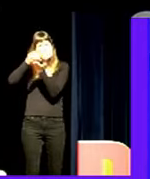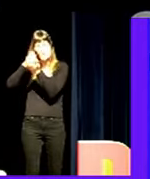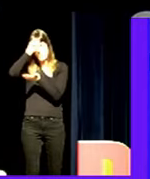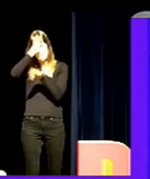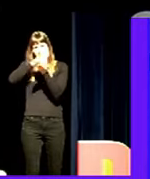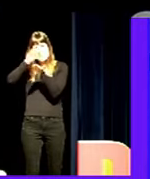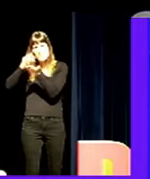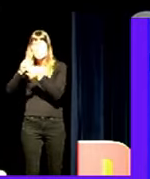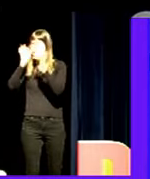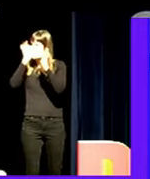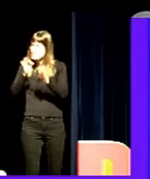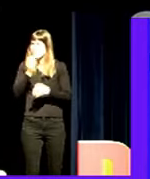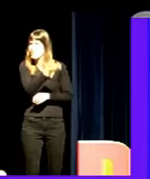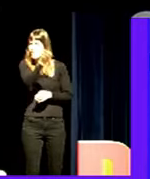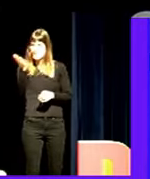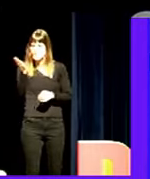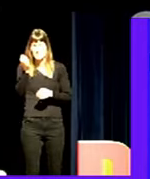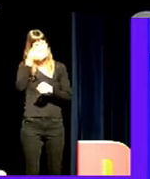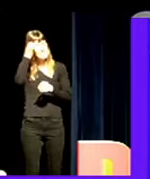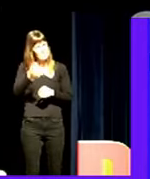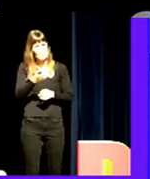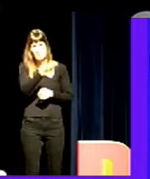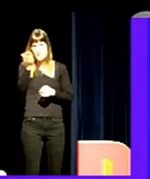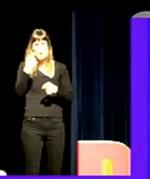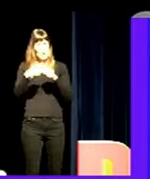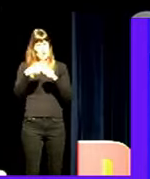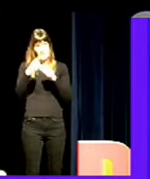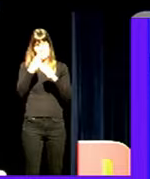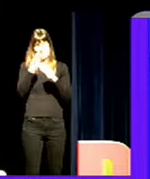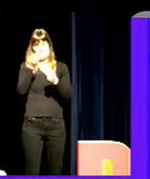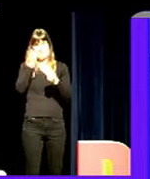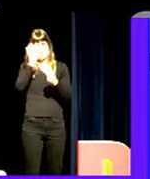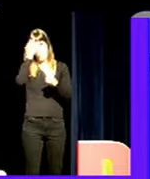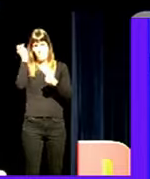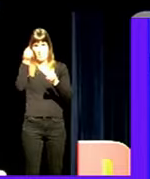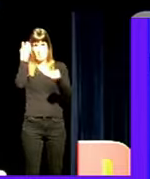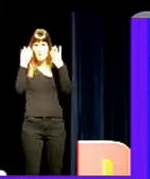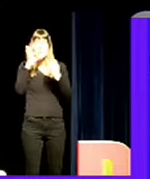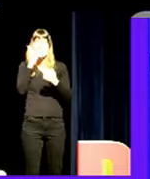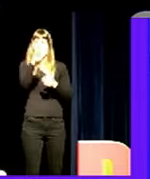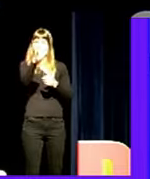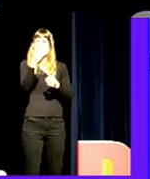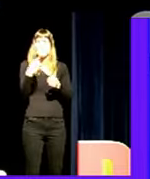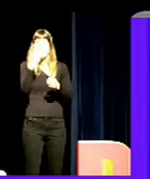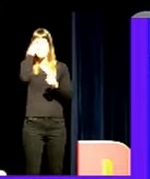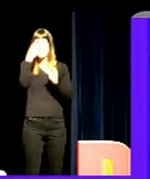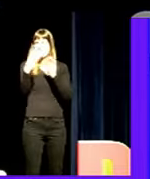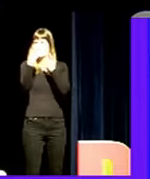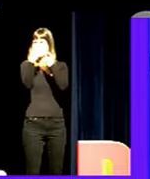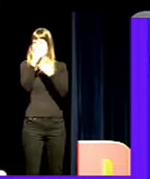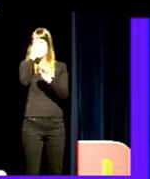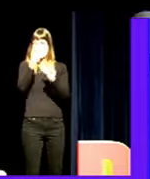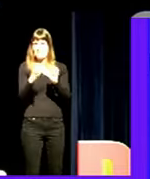asko, seguru nagoela, asko egingo ditxua. Bai? Horrez egin gustatuko litzaidakena, pero, besta magus